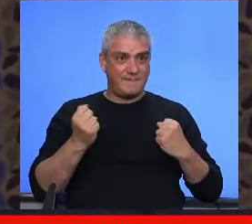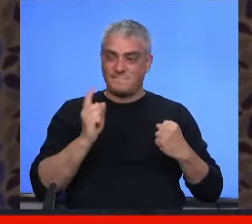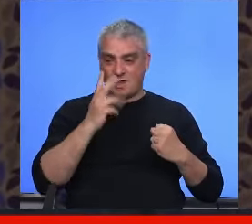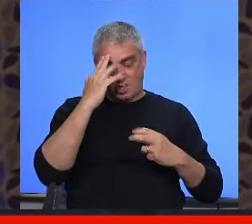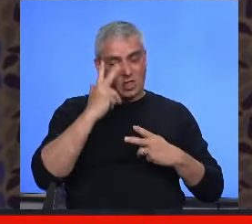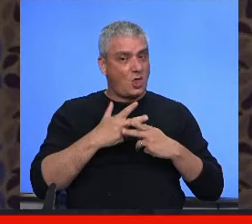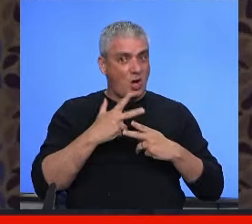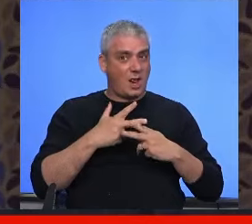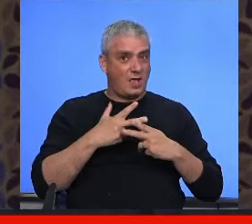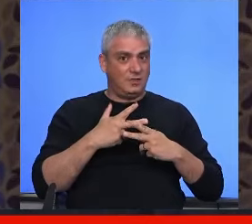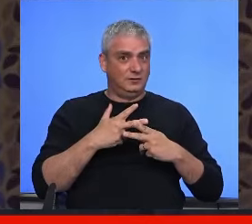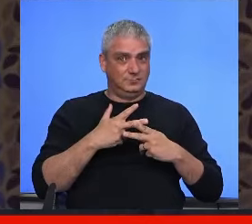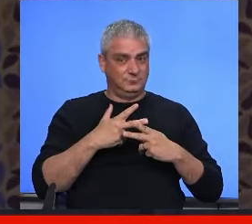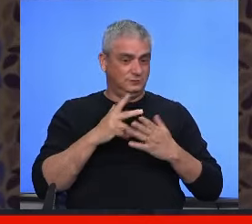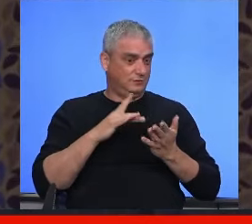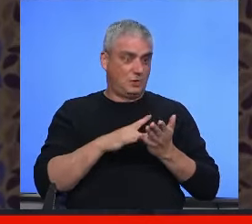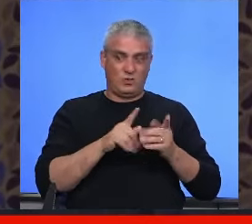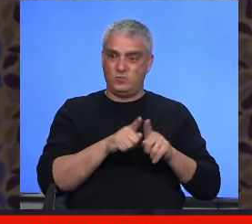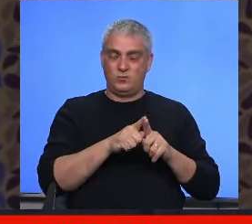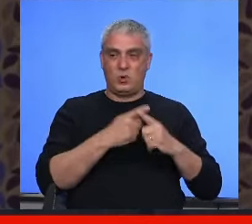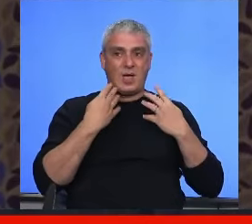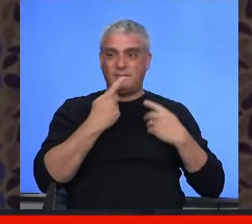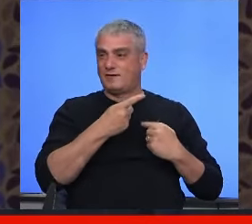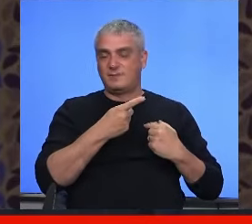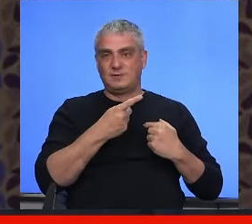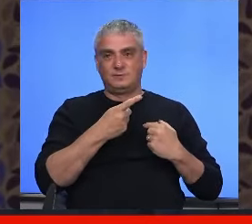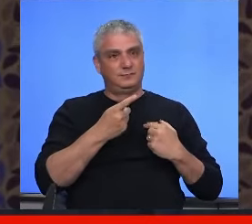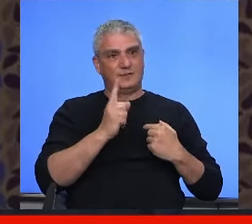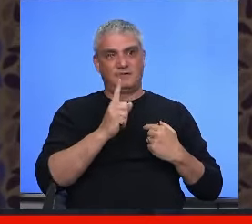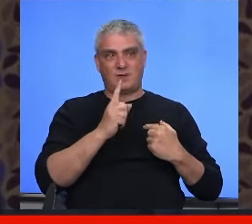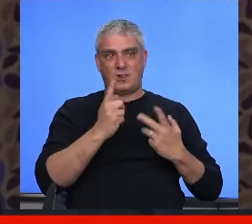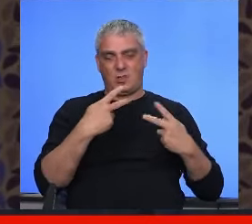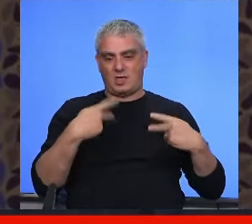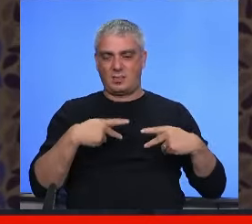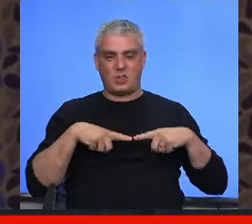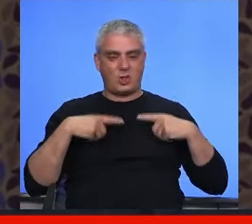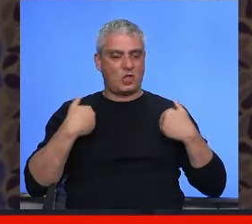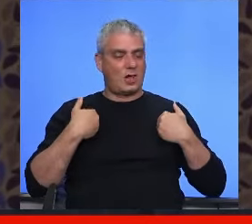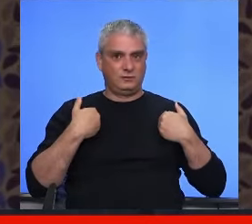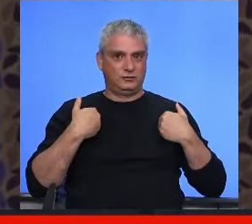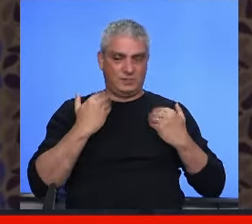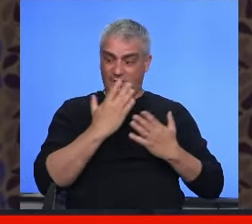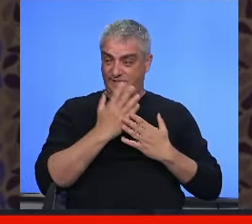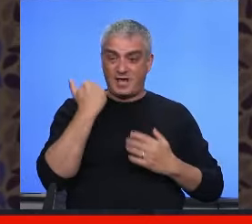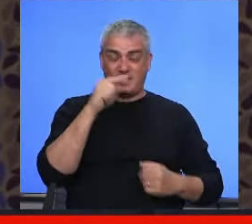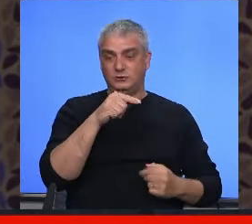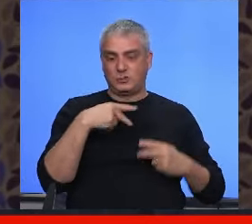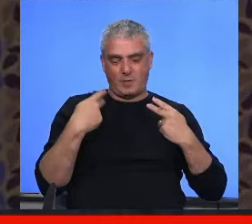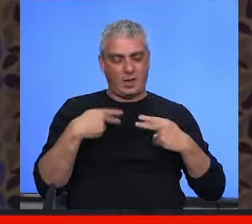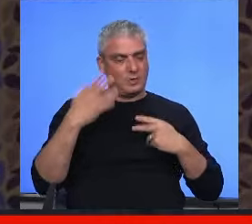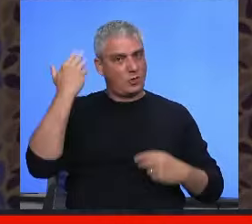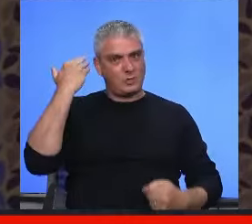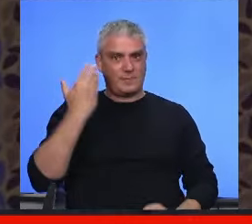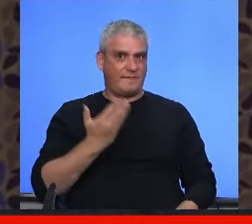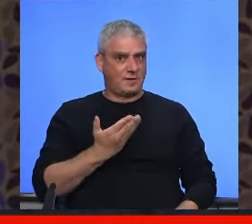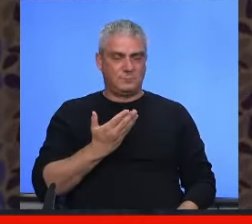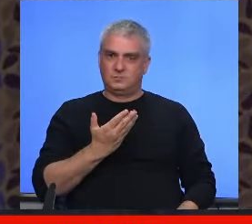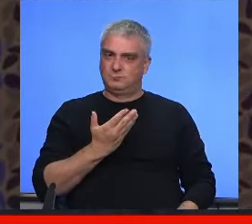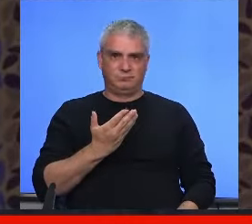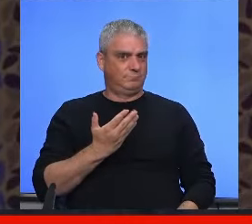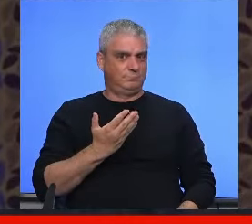חולה במקום כמו אביבים ולא בחרדות כל החיים שלי, שכבר הייתי שם בחרדות בעבר, אני לא